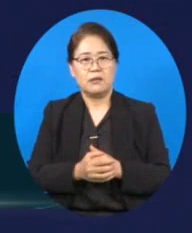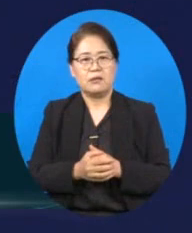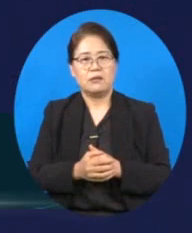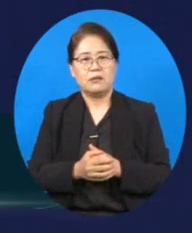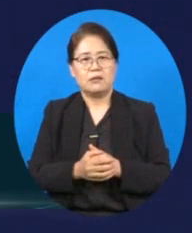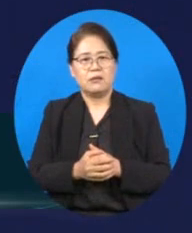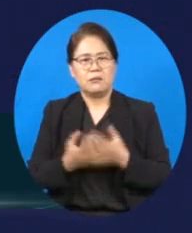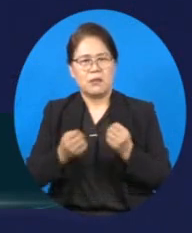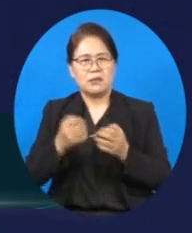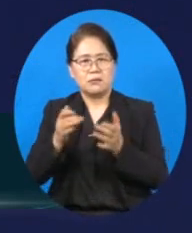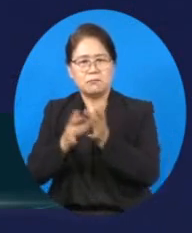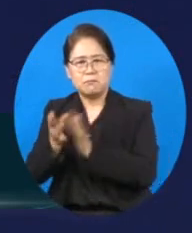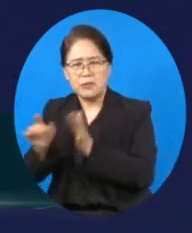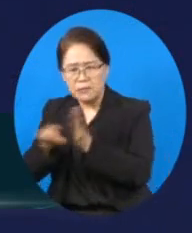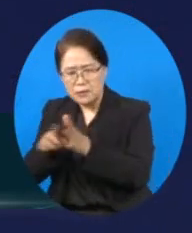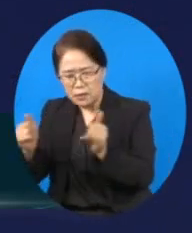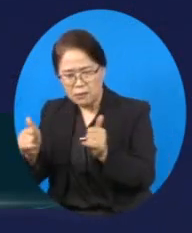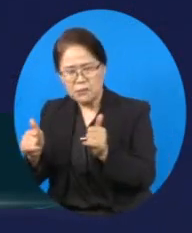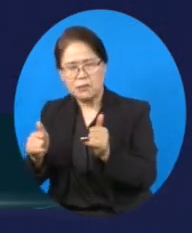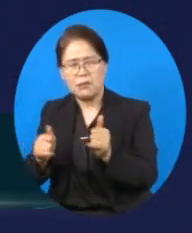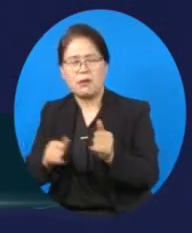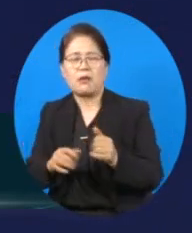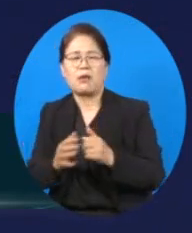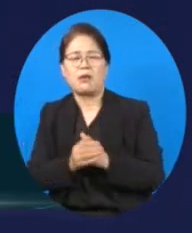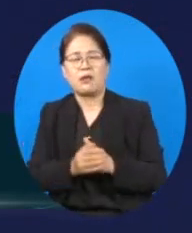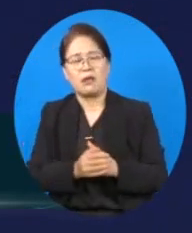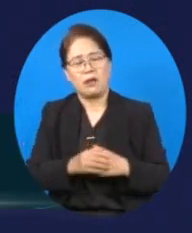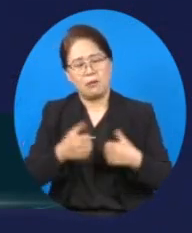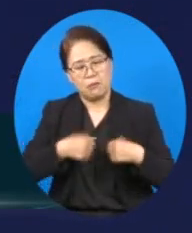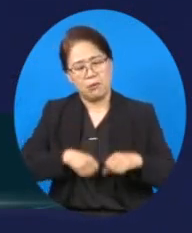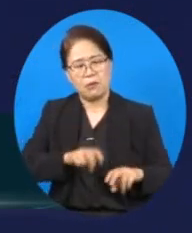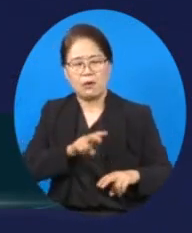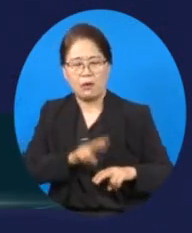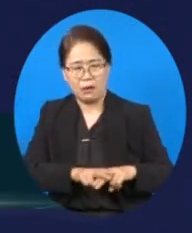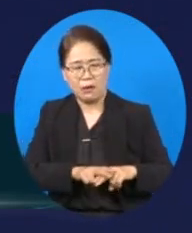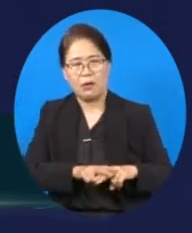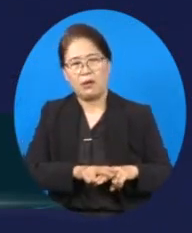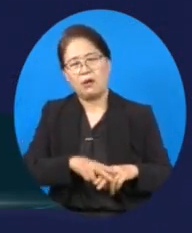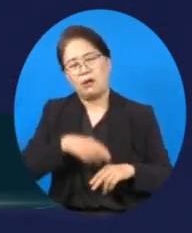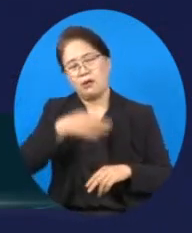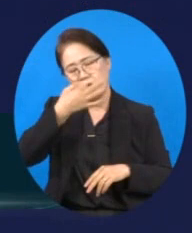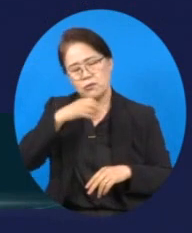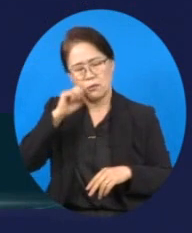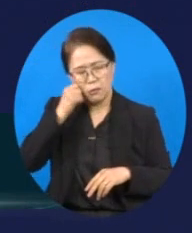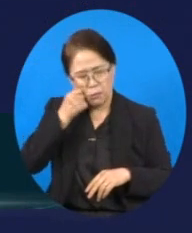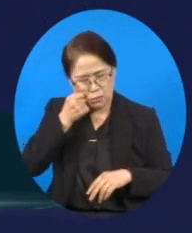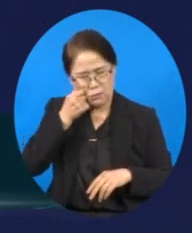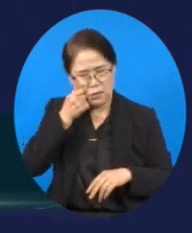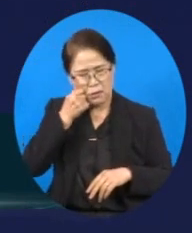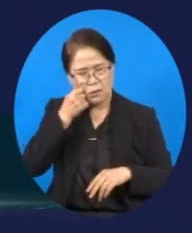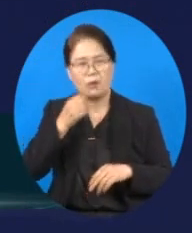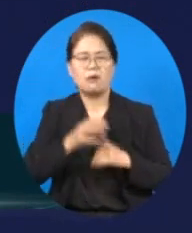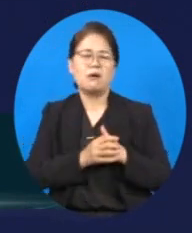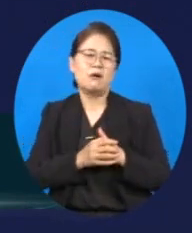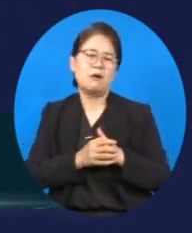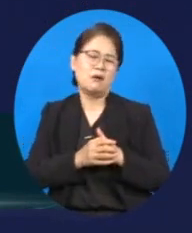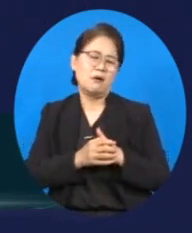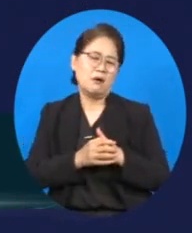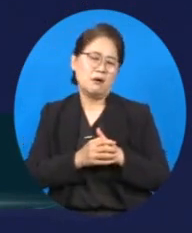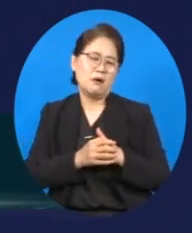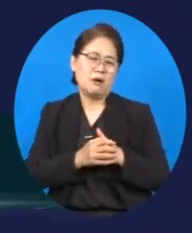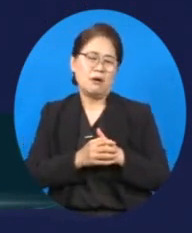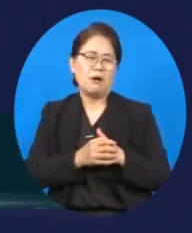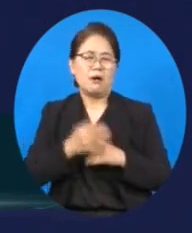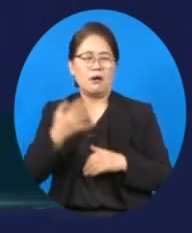많은 빛의 자녀된 하나님의 사람들이 주저앉아 있어요 인생의 너무 힘들고 어렵다고 삶의 무게를